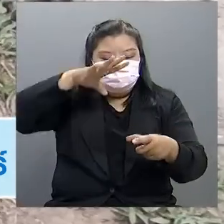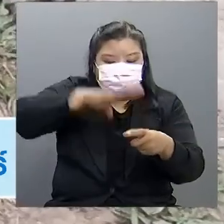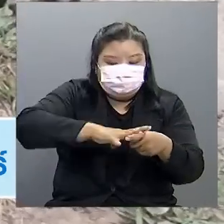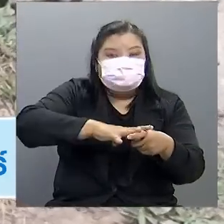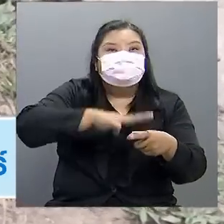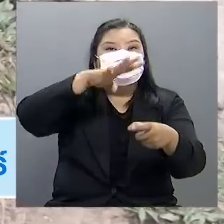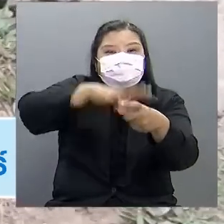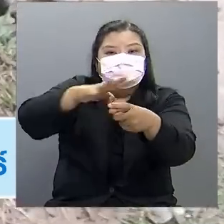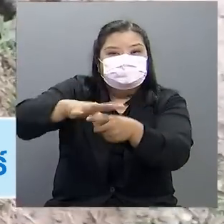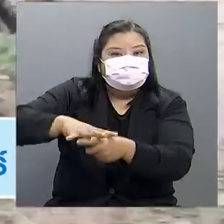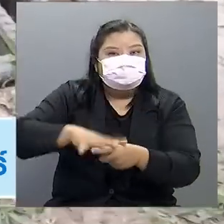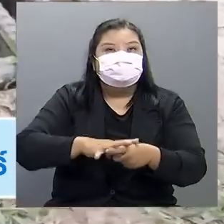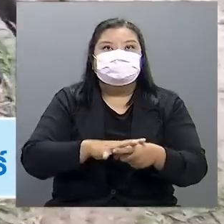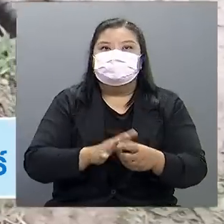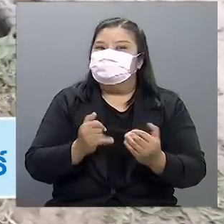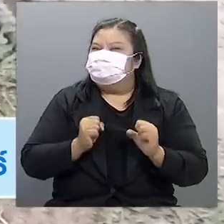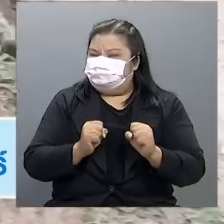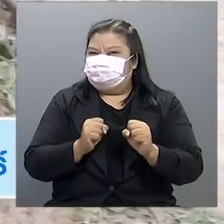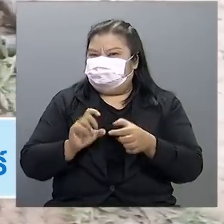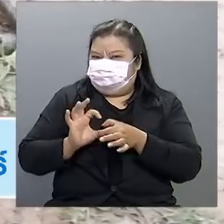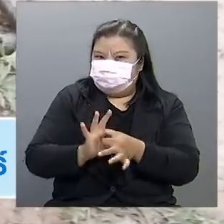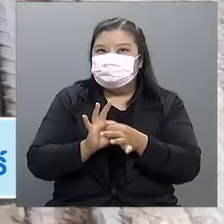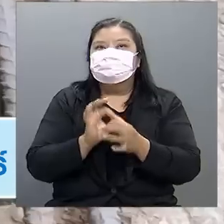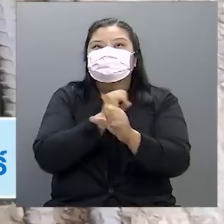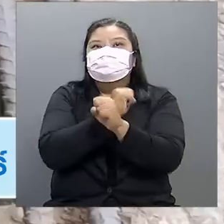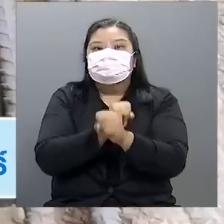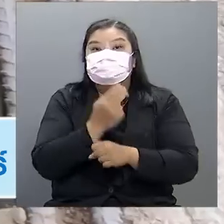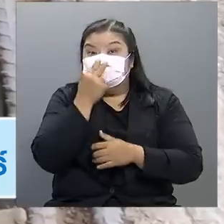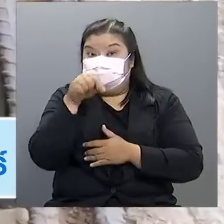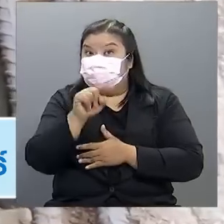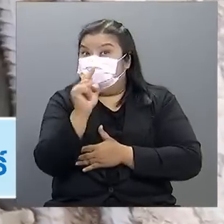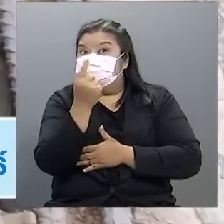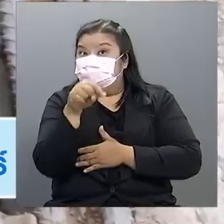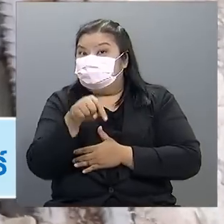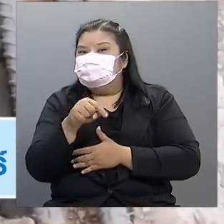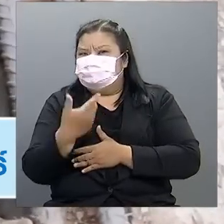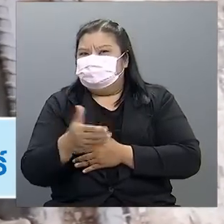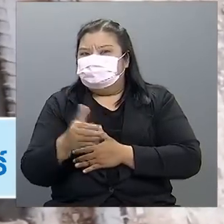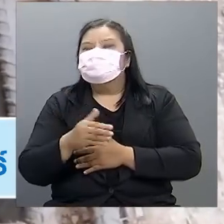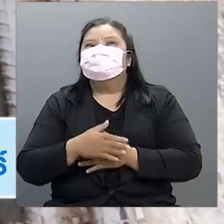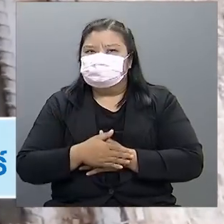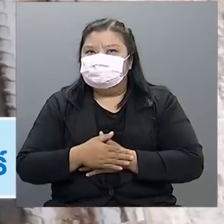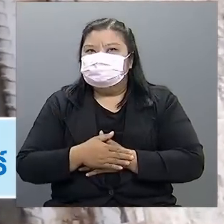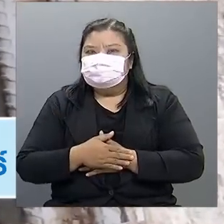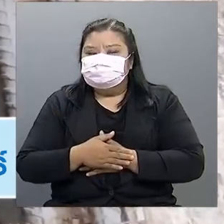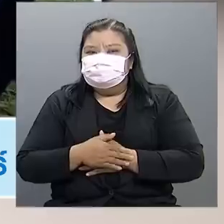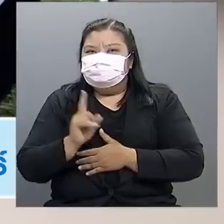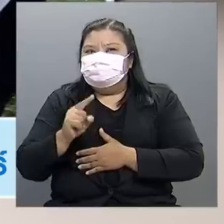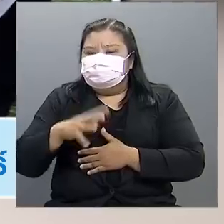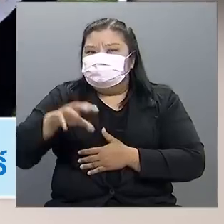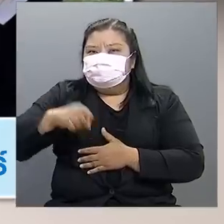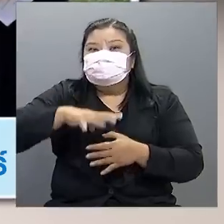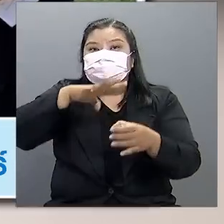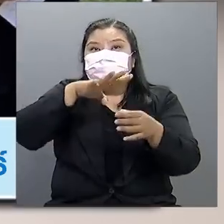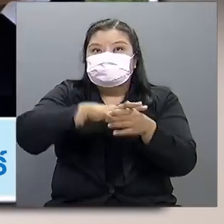ป้องกันให้หนักขึ้นอัคืออันใหม่เขาจะต้องเอาล็ก เส้นตันเลย